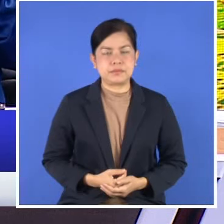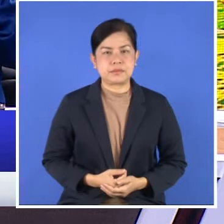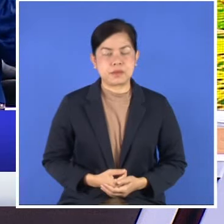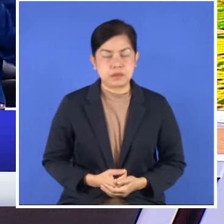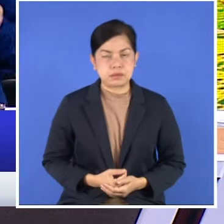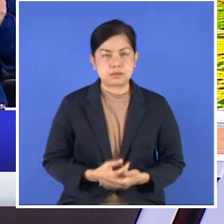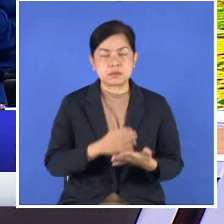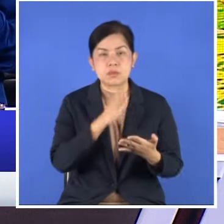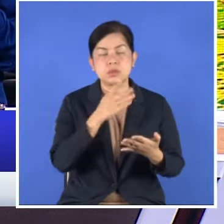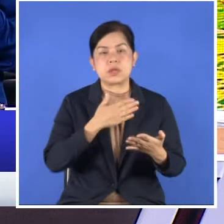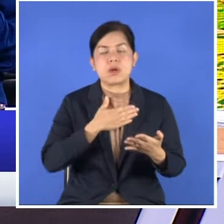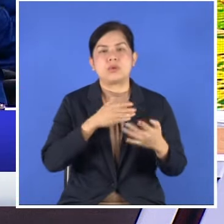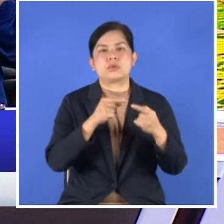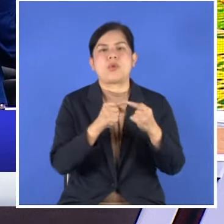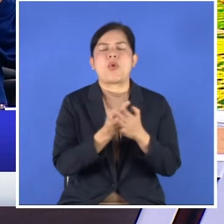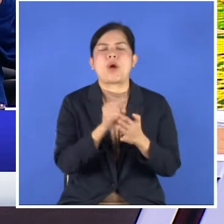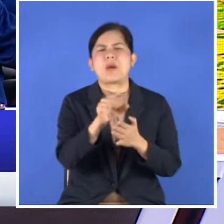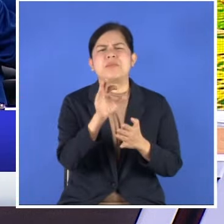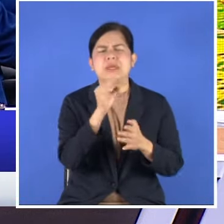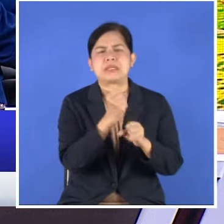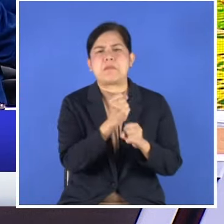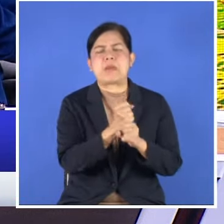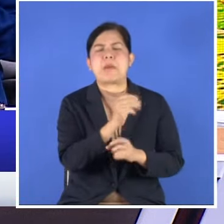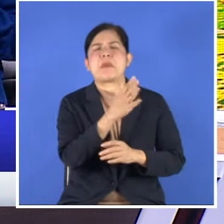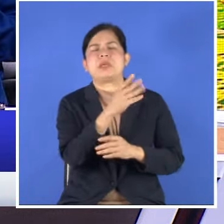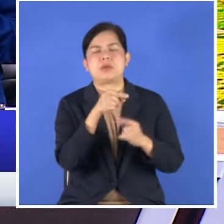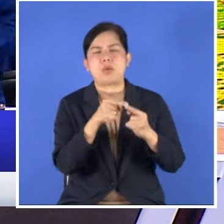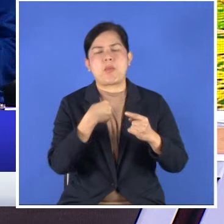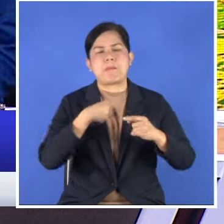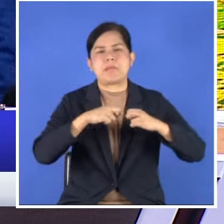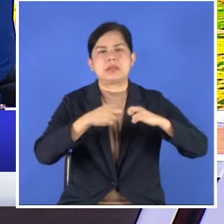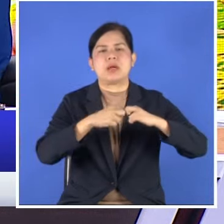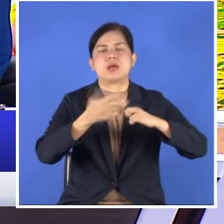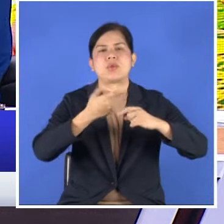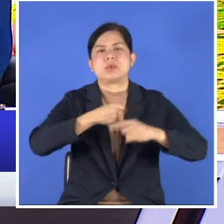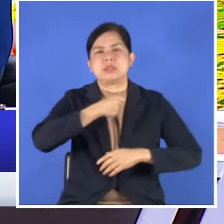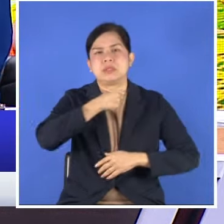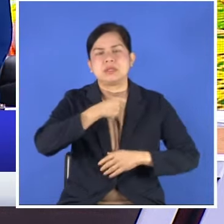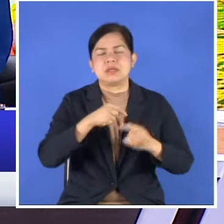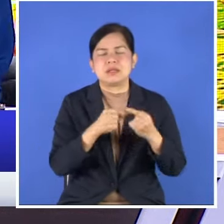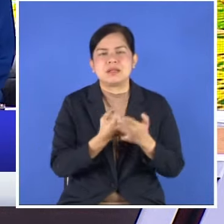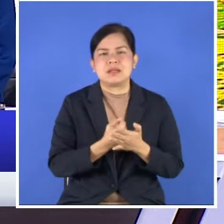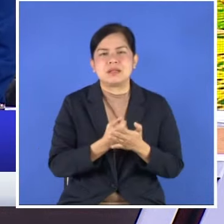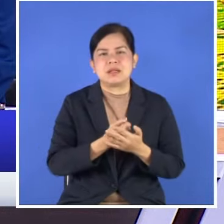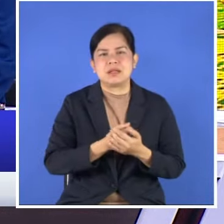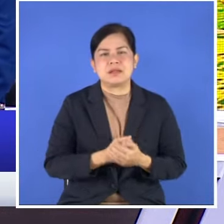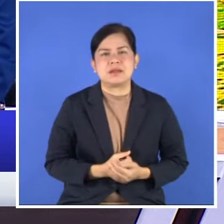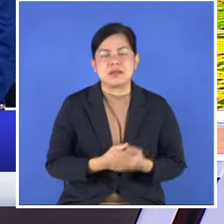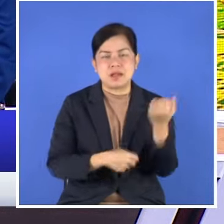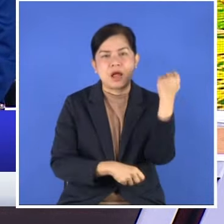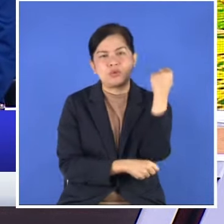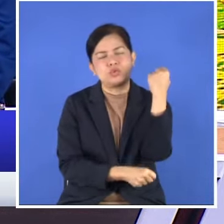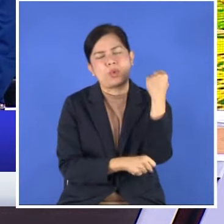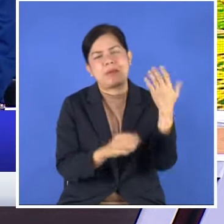ไม่เลือกงานไม่ยากจนนะคะ ที่ผ่านมาผมก็ไม่เคยเลือกงานเลย แล้วเป็นไงคะตอนน ี้ก็ยังยากจนอยู